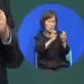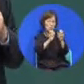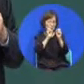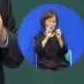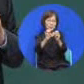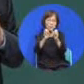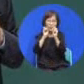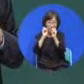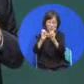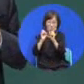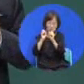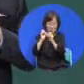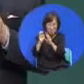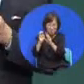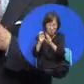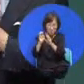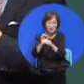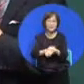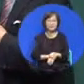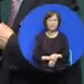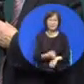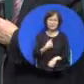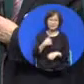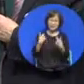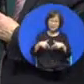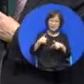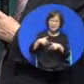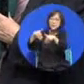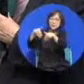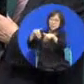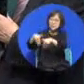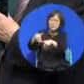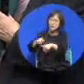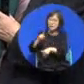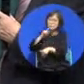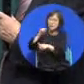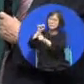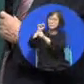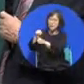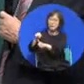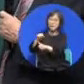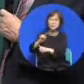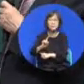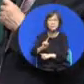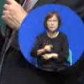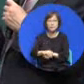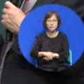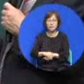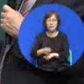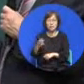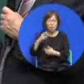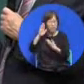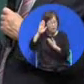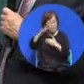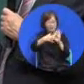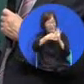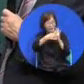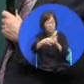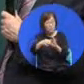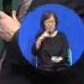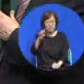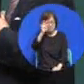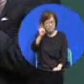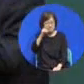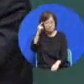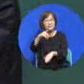사람들 비슷하게 그렇게 얘기합니다. So we've been doing this evangelism movement for the past 30 years and I tell this to all my secretaries. 앞으로도 얘기할 겁니다. And I will continue to